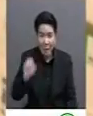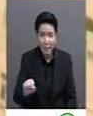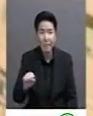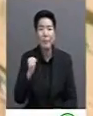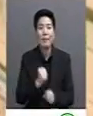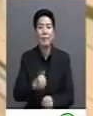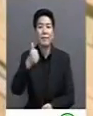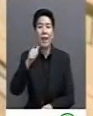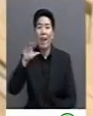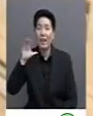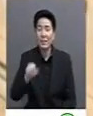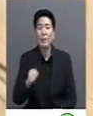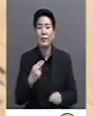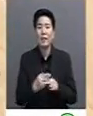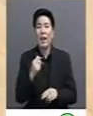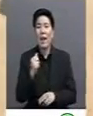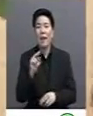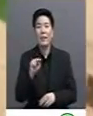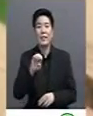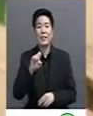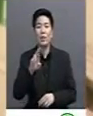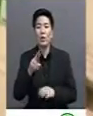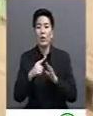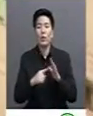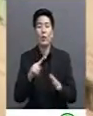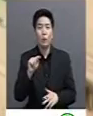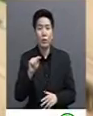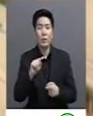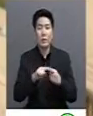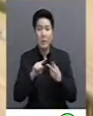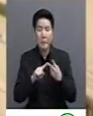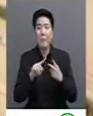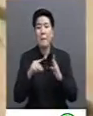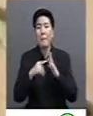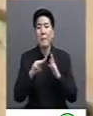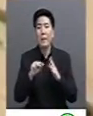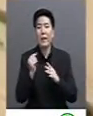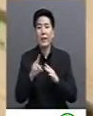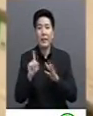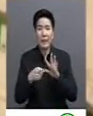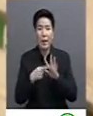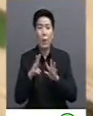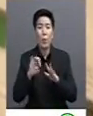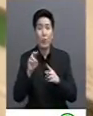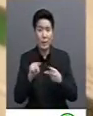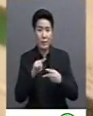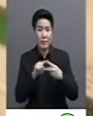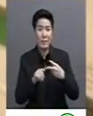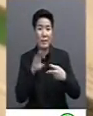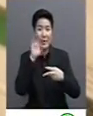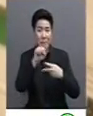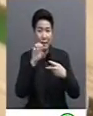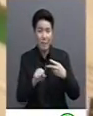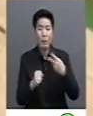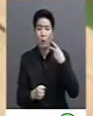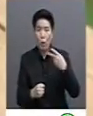ได้จับกุมนายอนิรุธศิลาพรประเสริฐนายเมธวินเวสกุลทั้งสองคนนะฮะถูกจับกุมและถูกแ